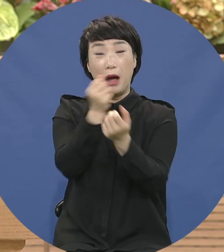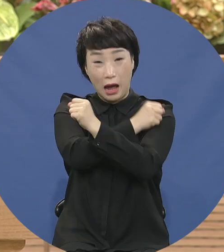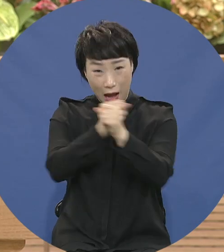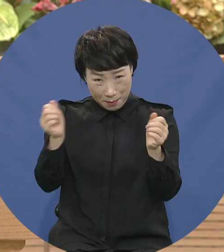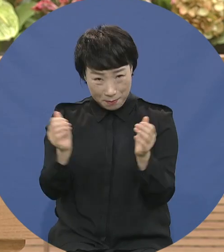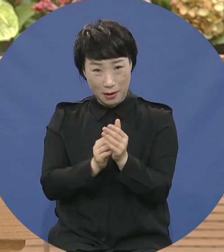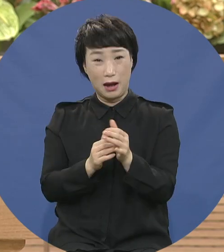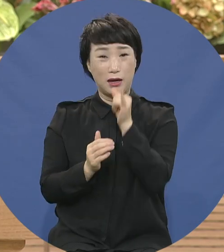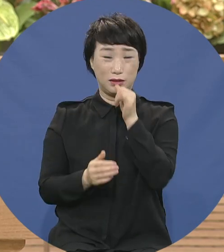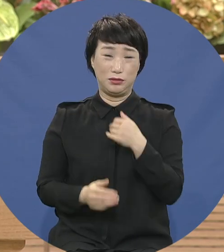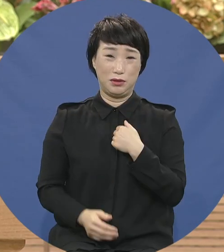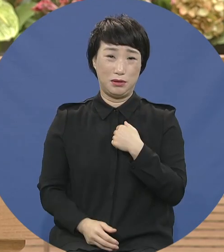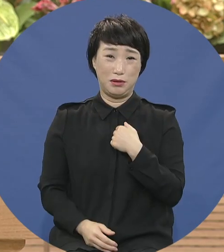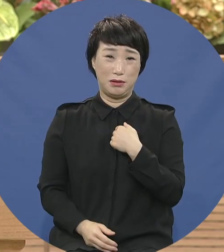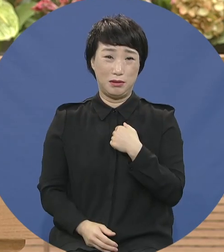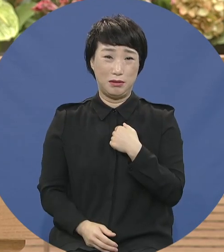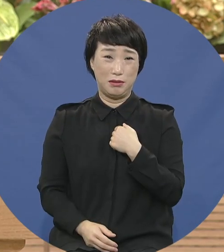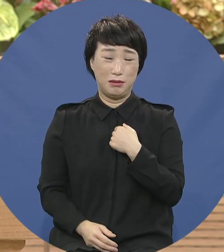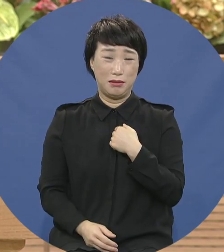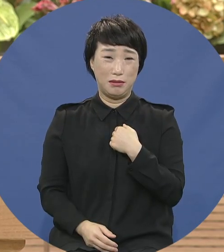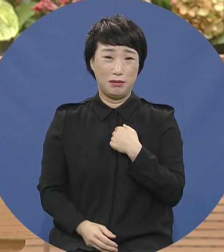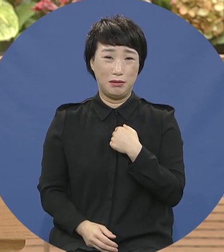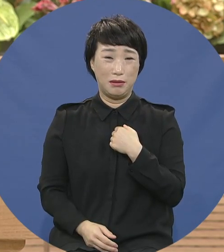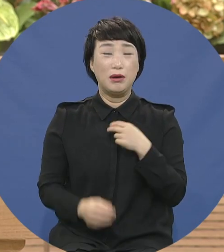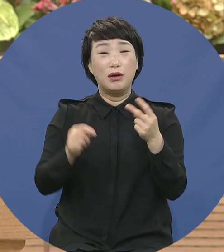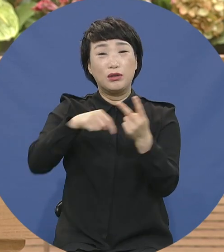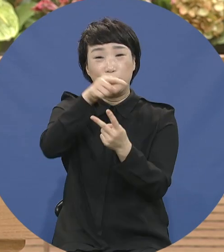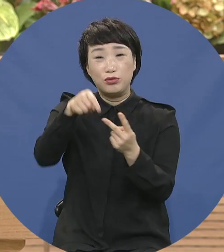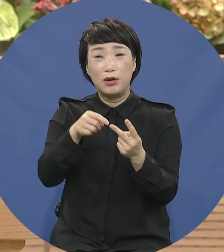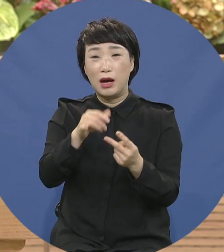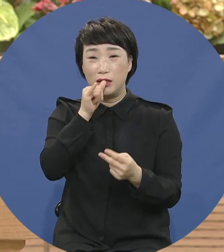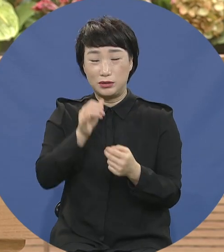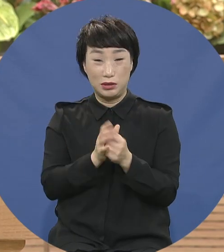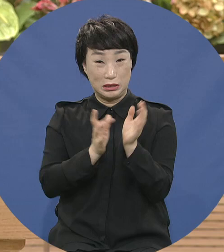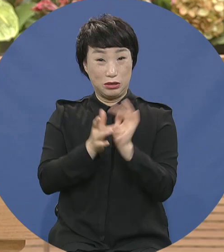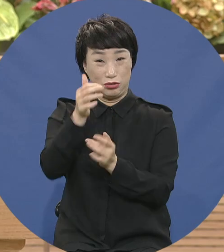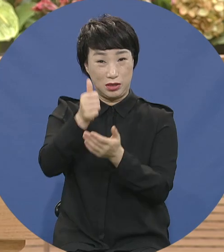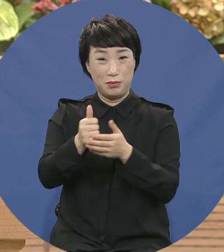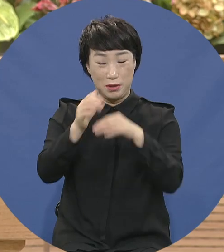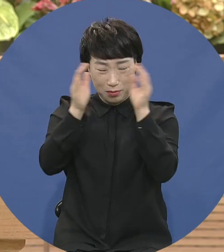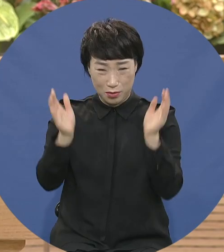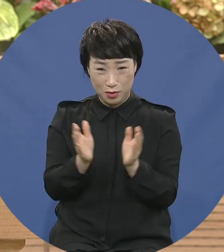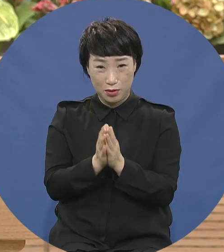해방이라고 말이요. 해방. 두 가지를 예수님은 다